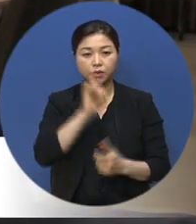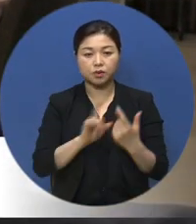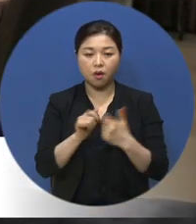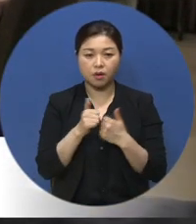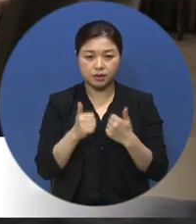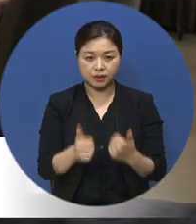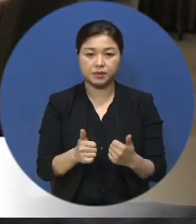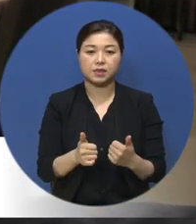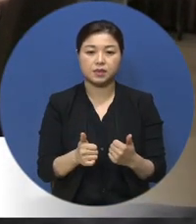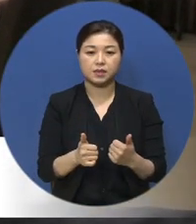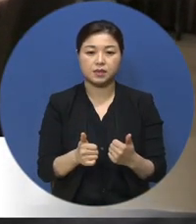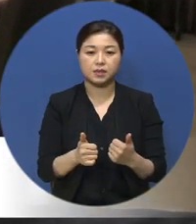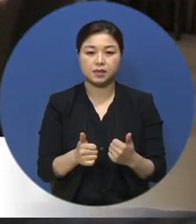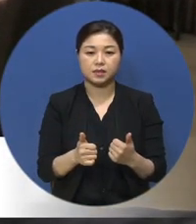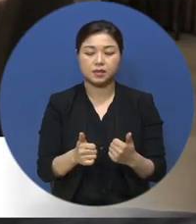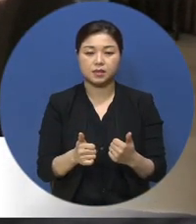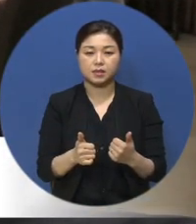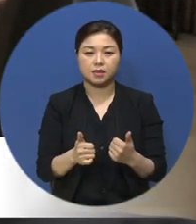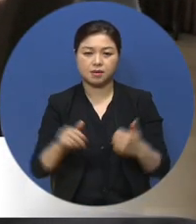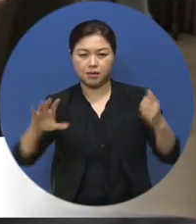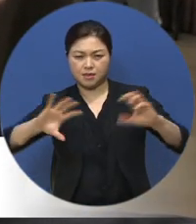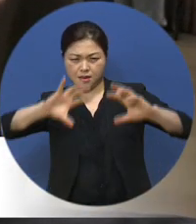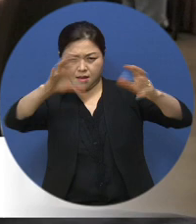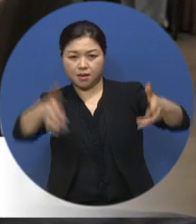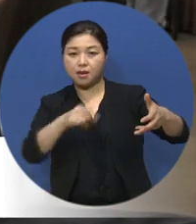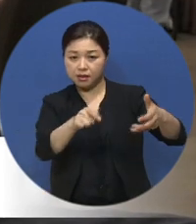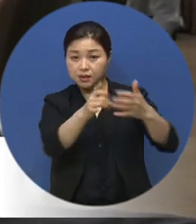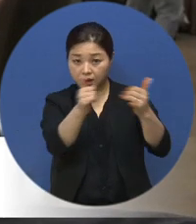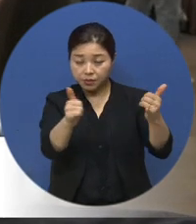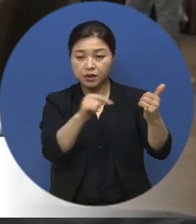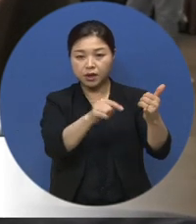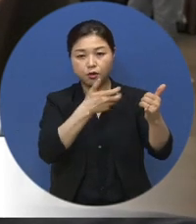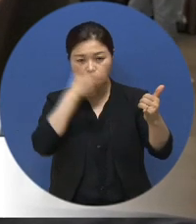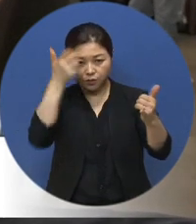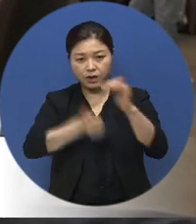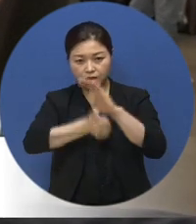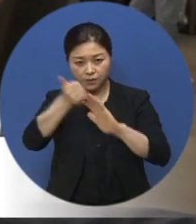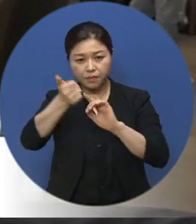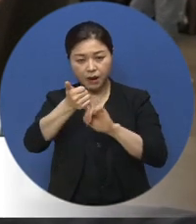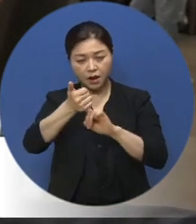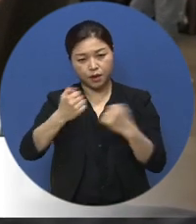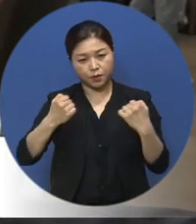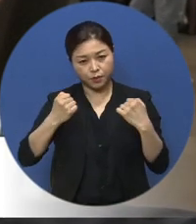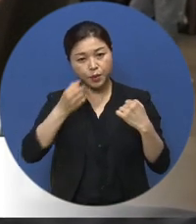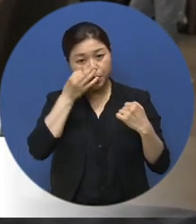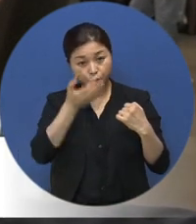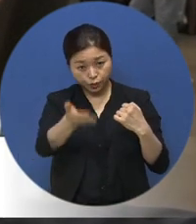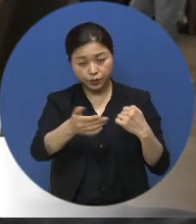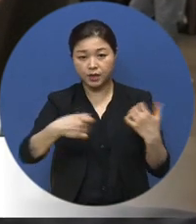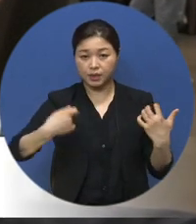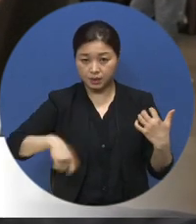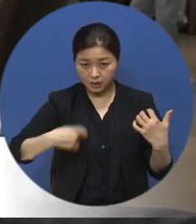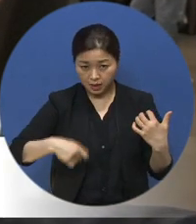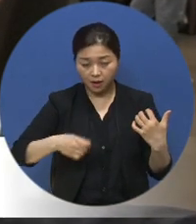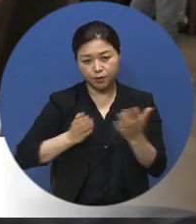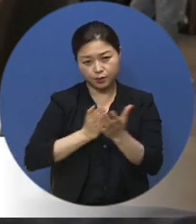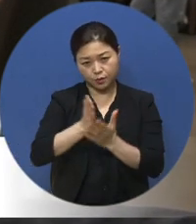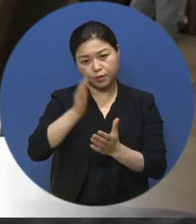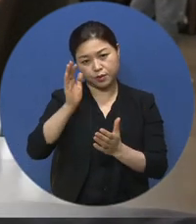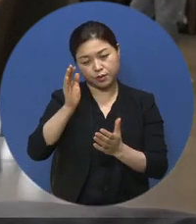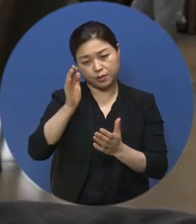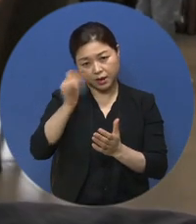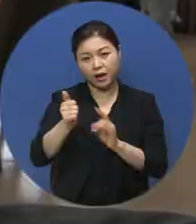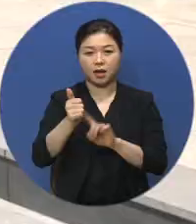해서 전 세계인들한테 꿈과 희망과 용기를 주는 그런 기타리스트가 되는